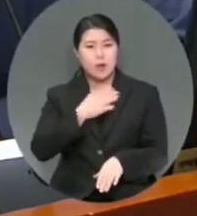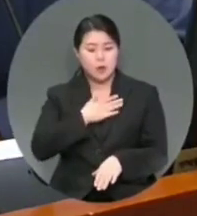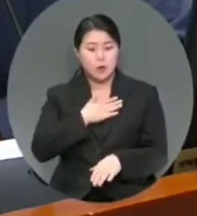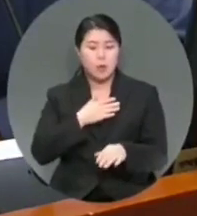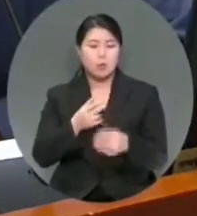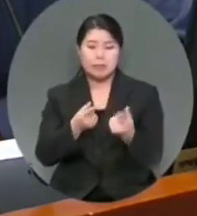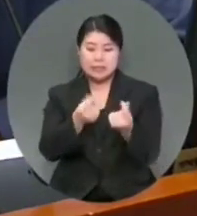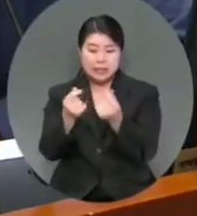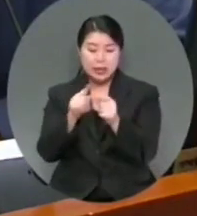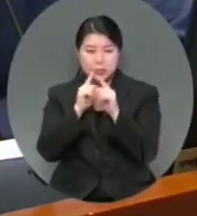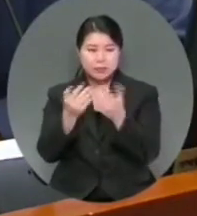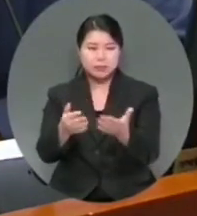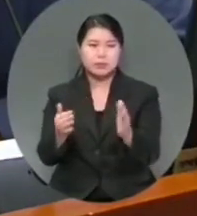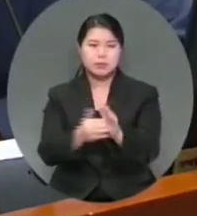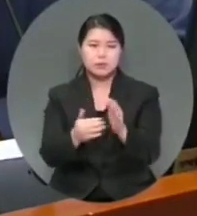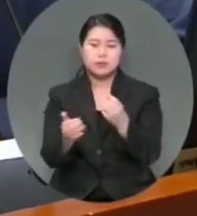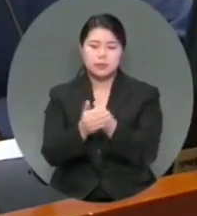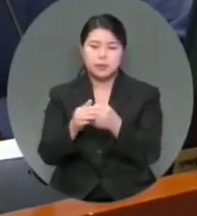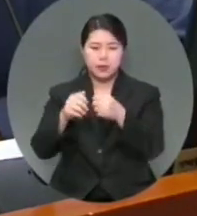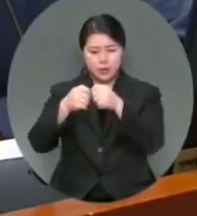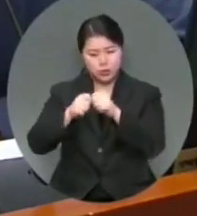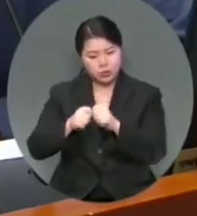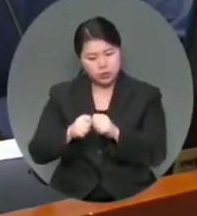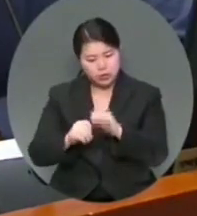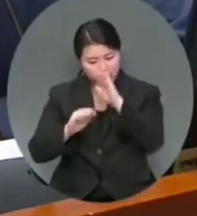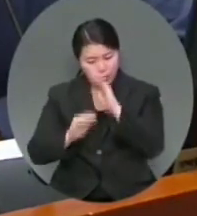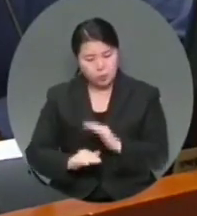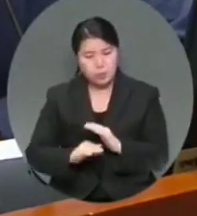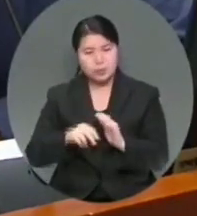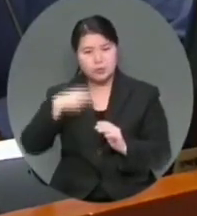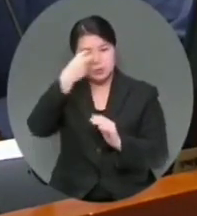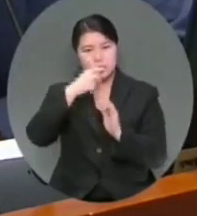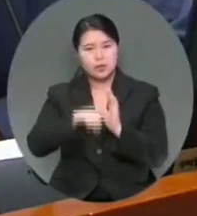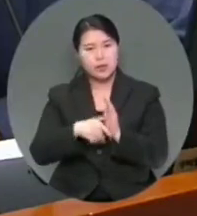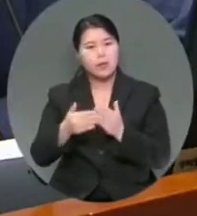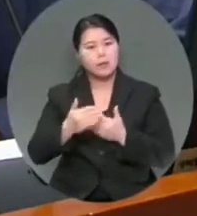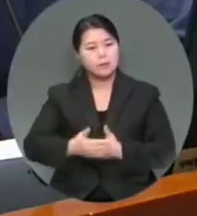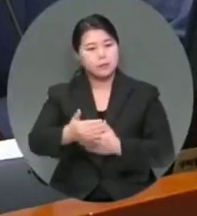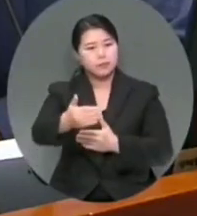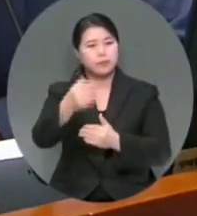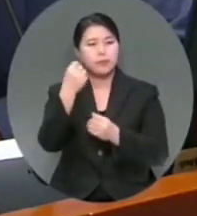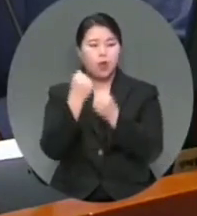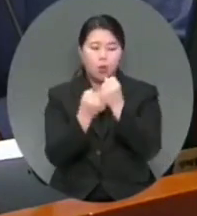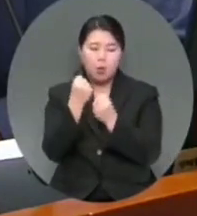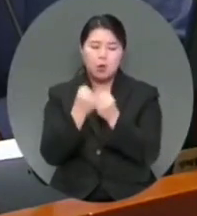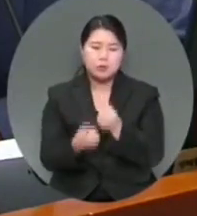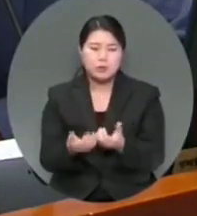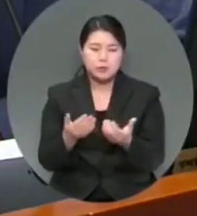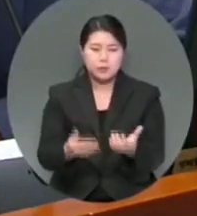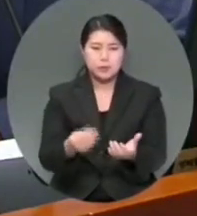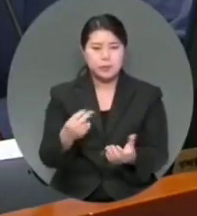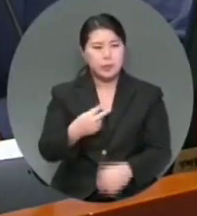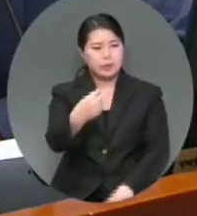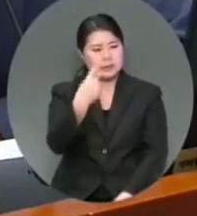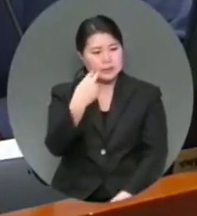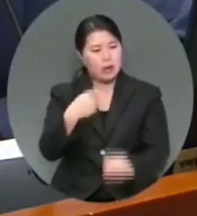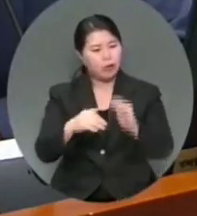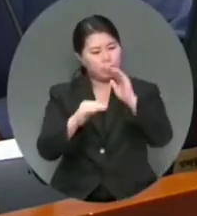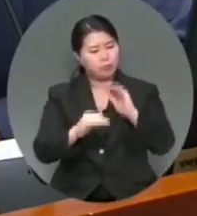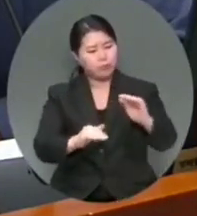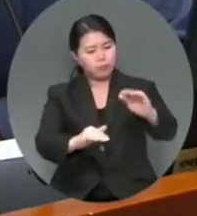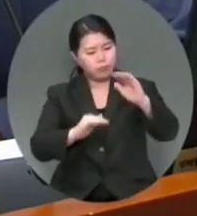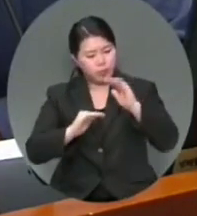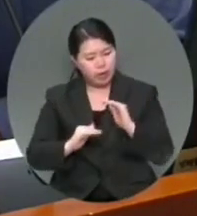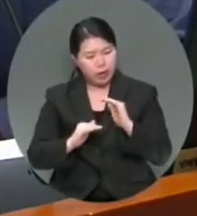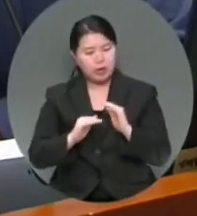말씀을 드렸기 때문에 이제 구체적인 것은 심사 과정에서 또 저희들도 설명드리고 또 의원님께서 또 지적해 주시고 하면은